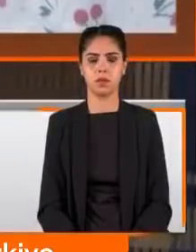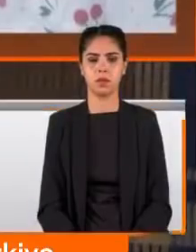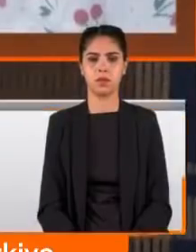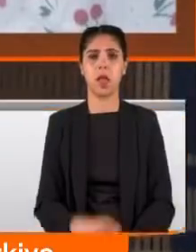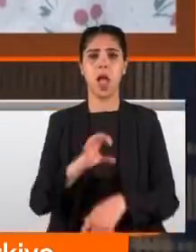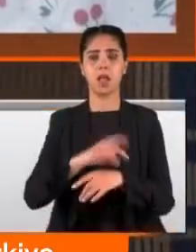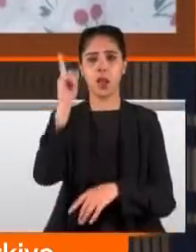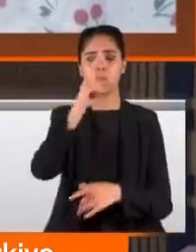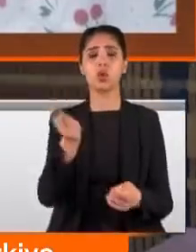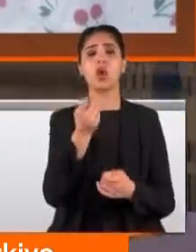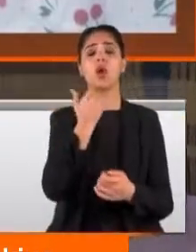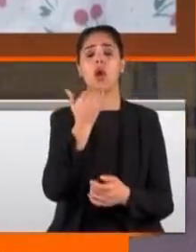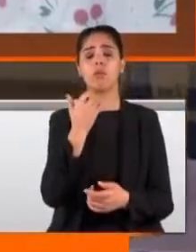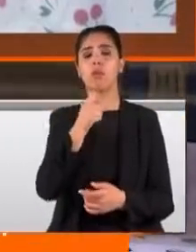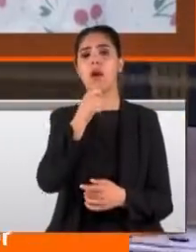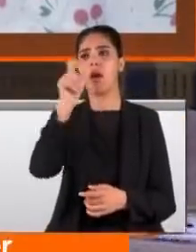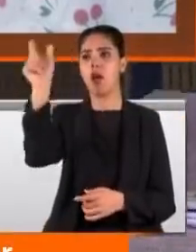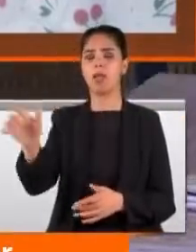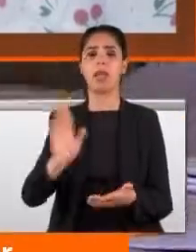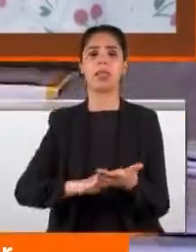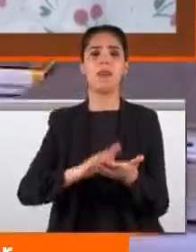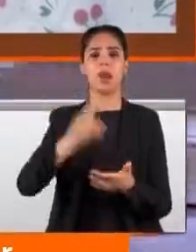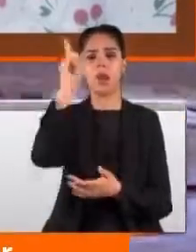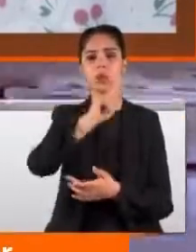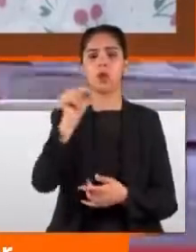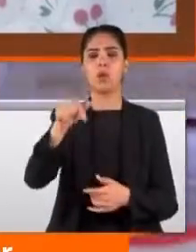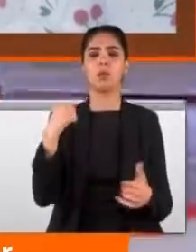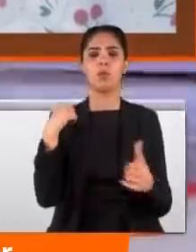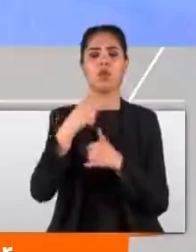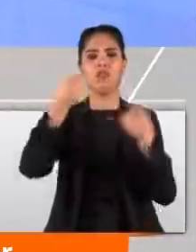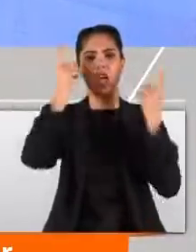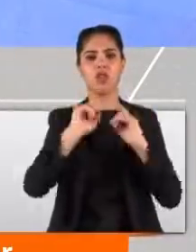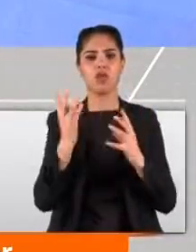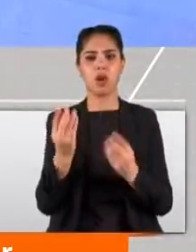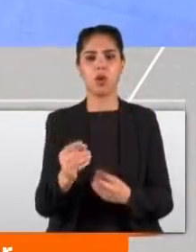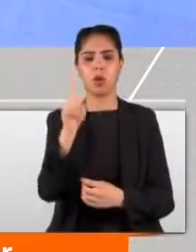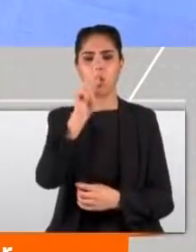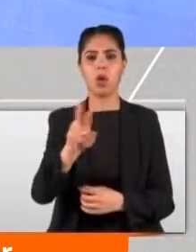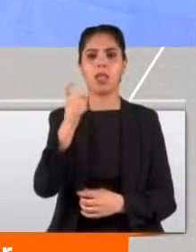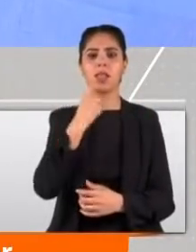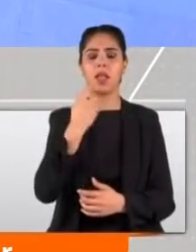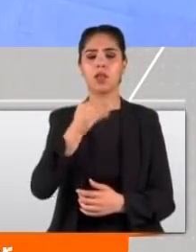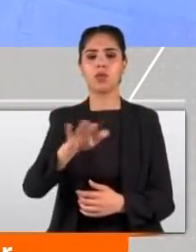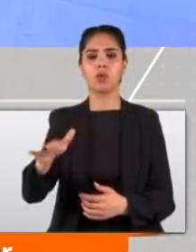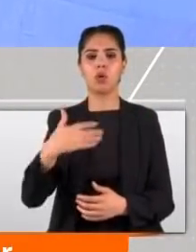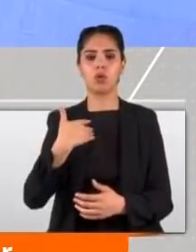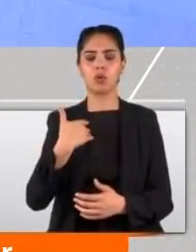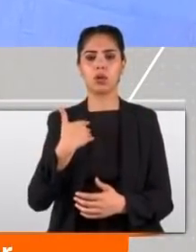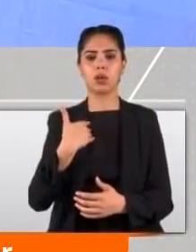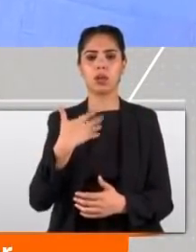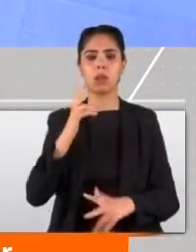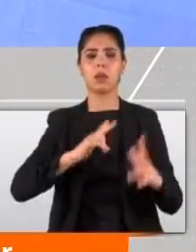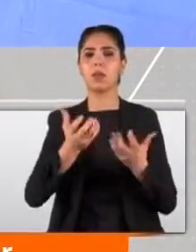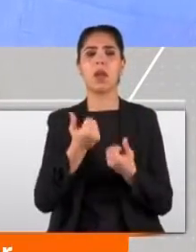Hastalığı yüzünden çalışamayan Aslan, nafaka sebebiyle bu kez icralık oldu. 17 yıldır da çocuklarıma ben herhangi bir elbise